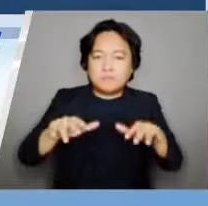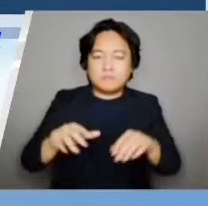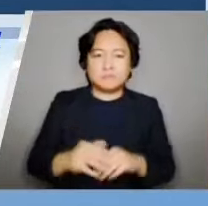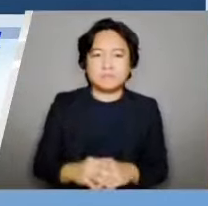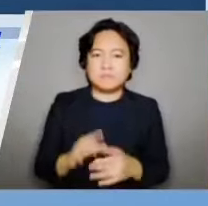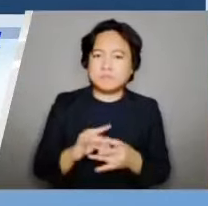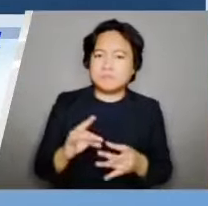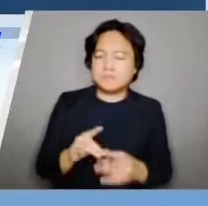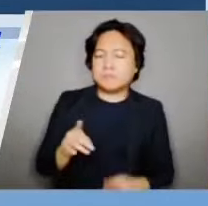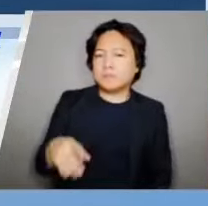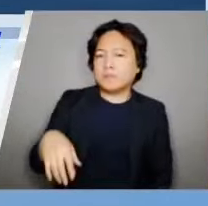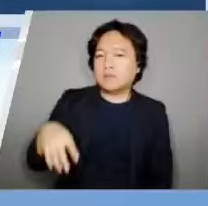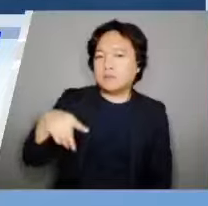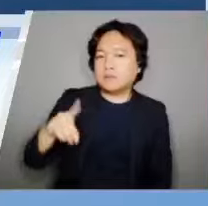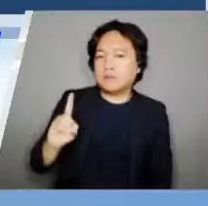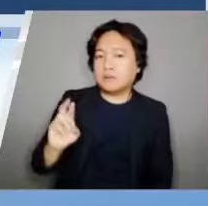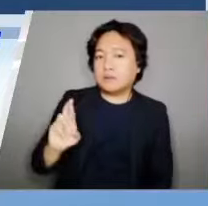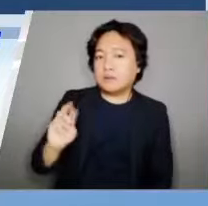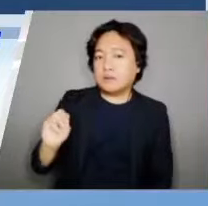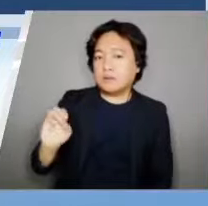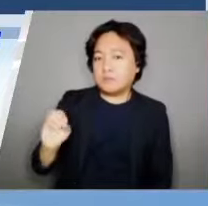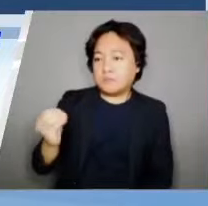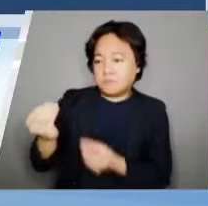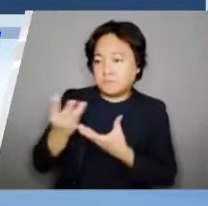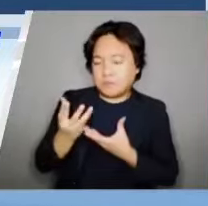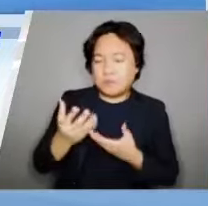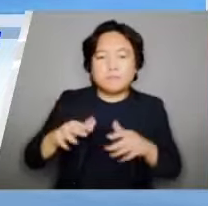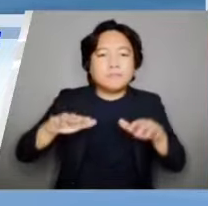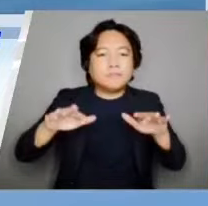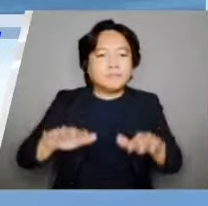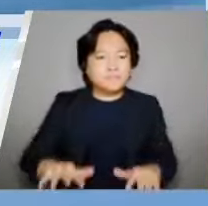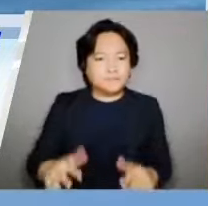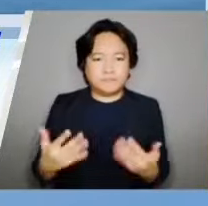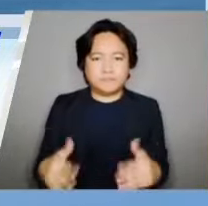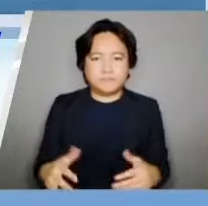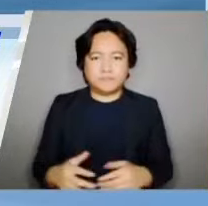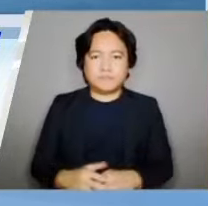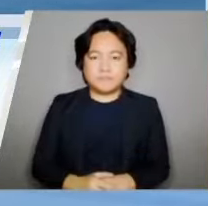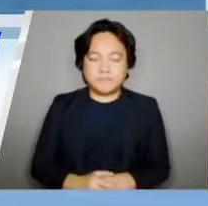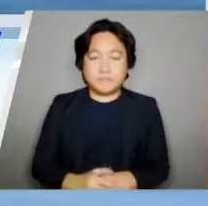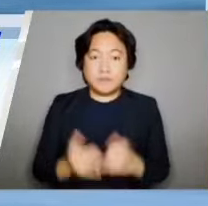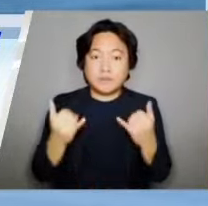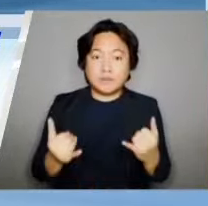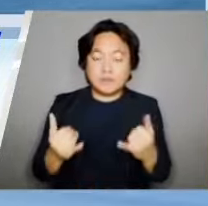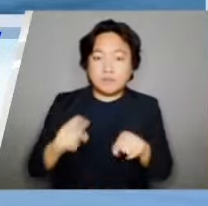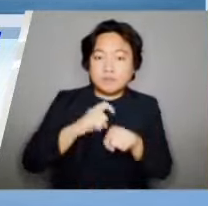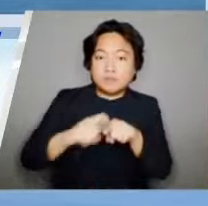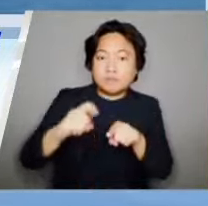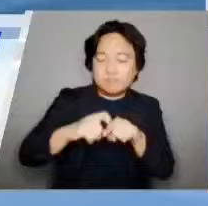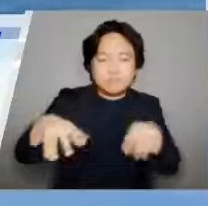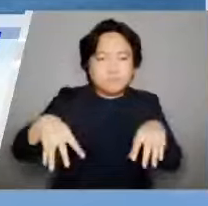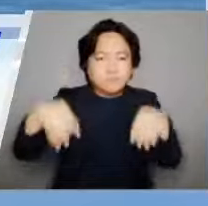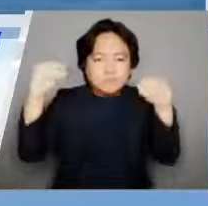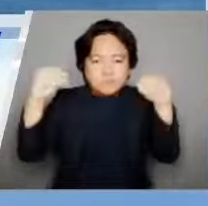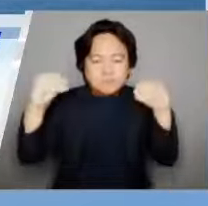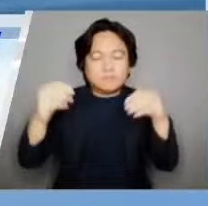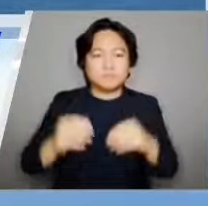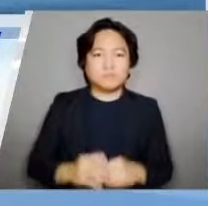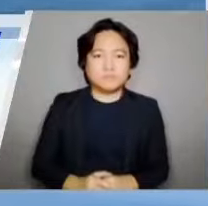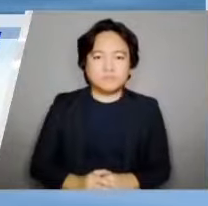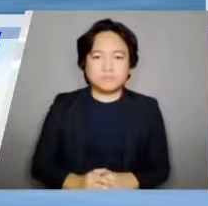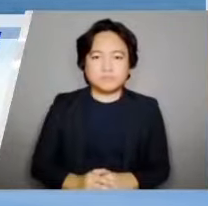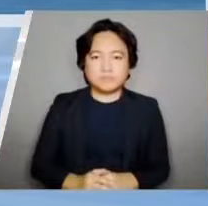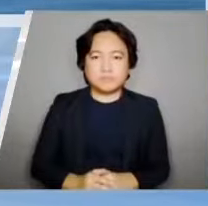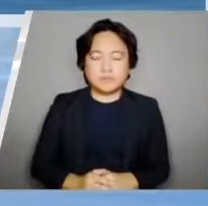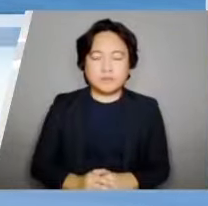PDRRMO, mabilis din daw itong humupa. Sa ngayon, bagsak ang linya ng kuryente at komunikasyon sa Batanes. Ramdam din ang lakas ng